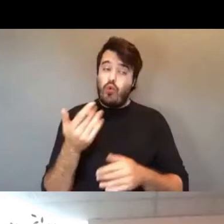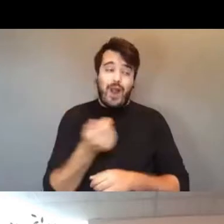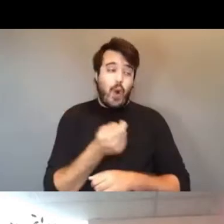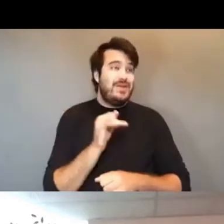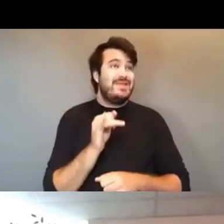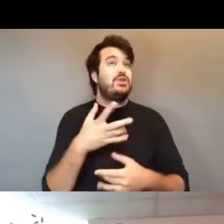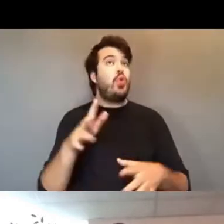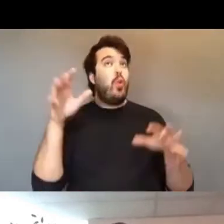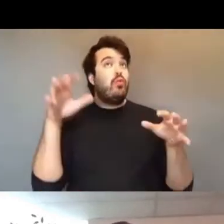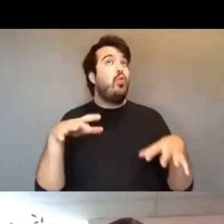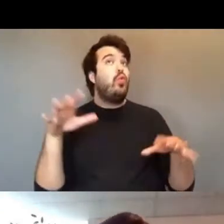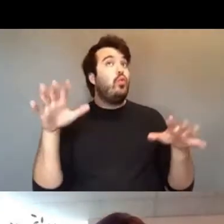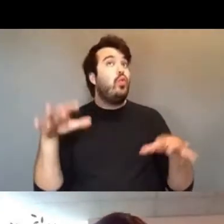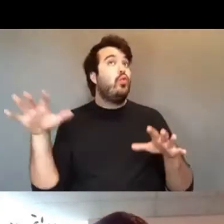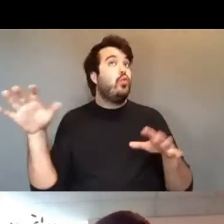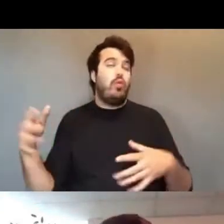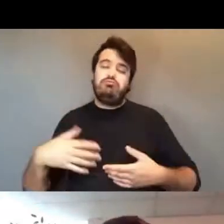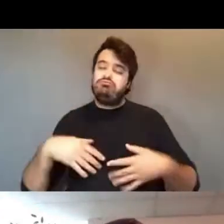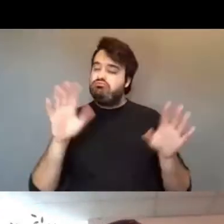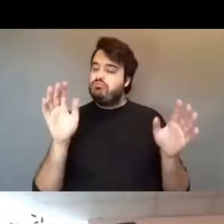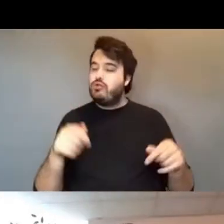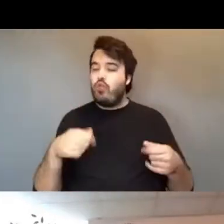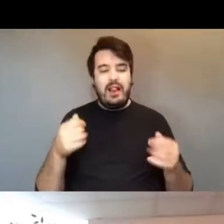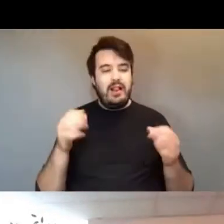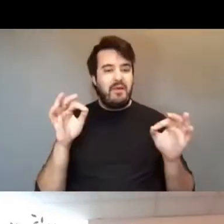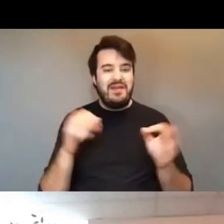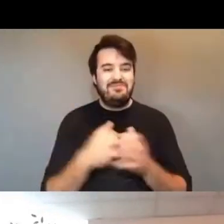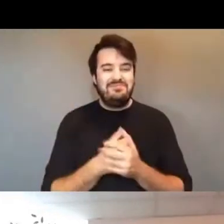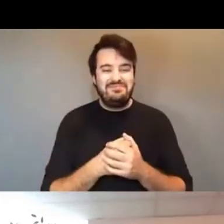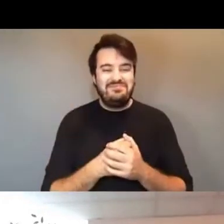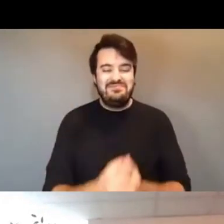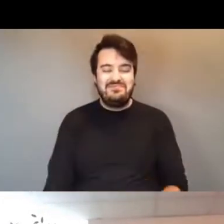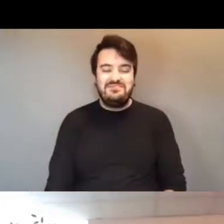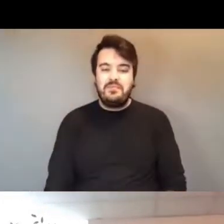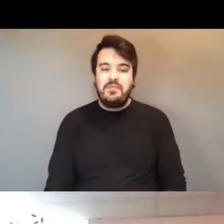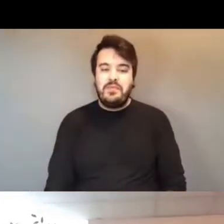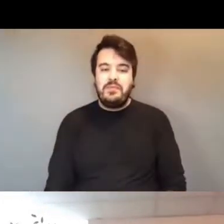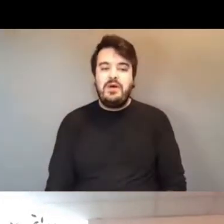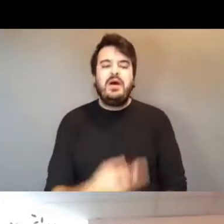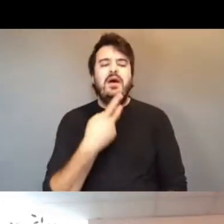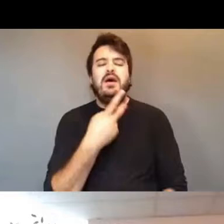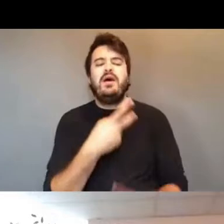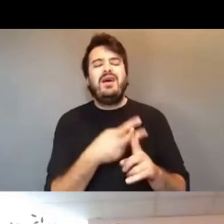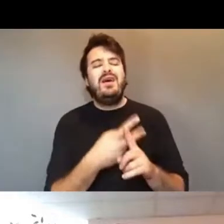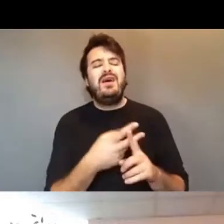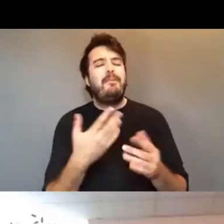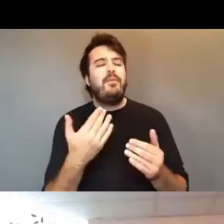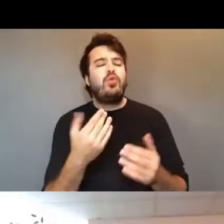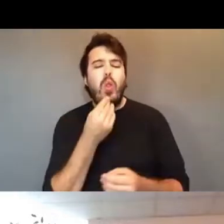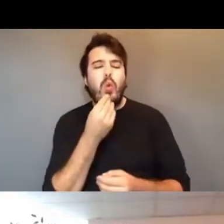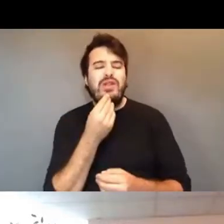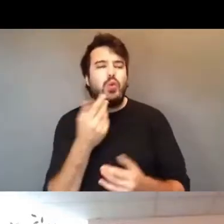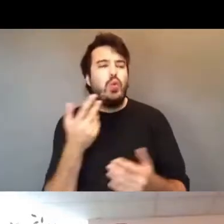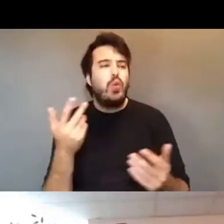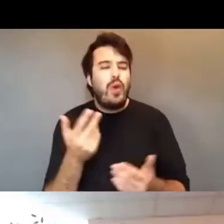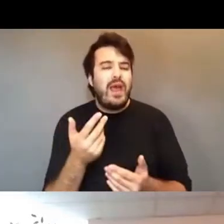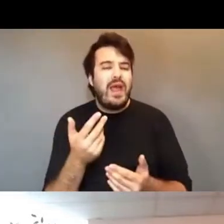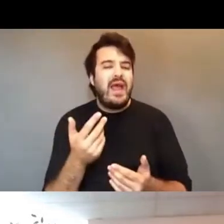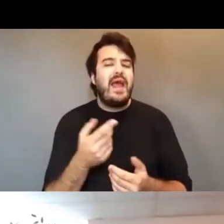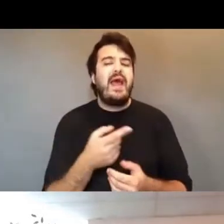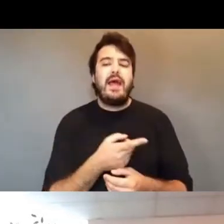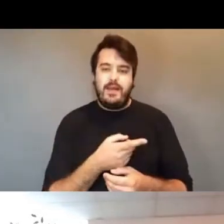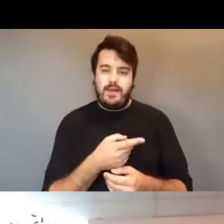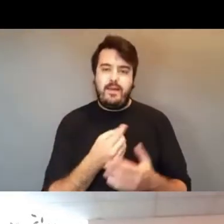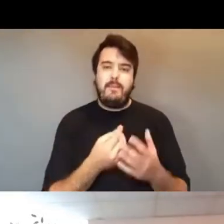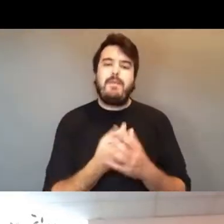déjà exposée à beaucoup d'arrosage naturel. Et puis, ses besoins en nourriture, c'est